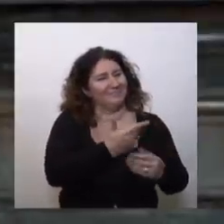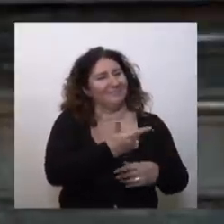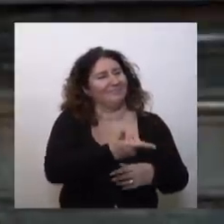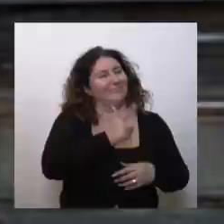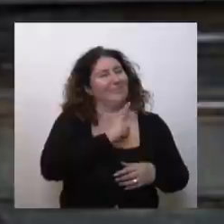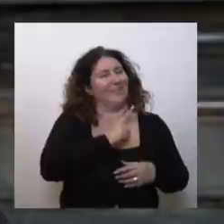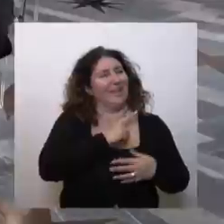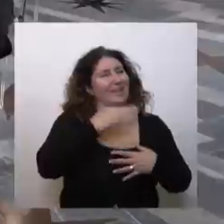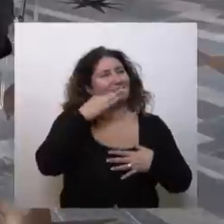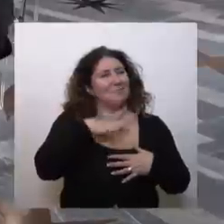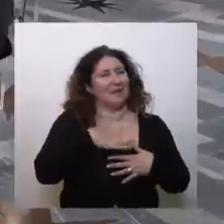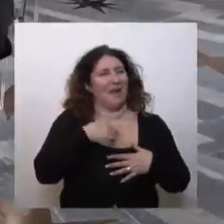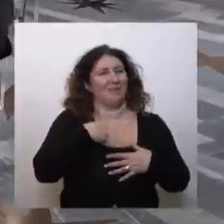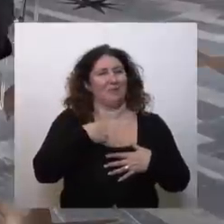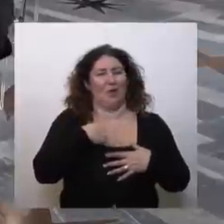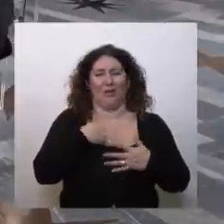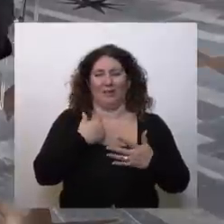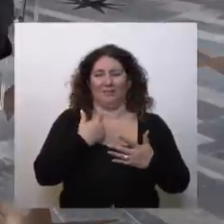contemplazione.